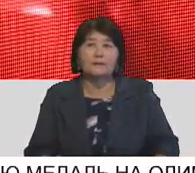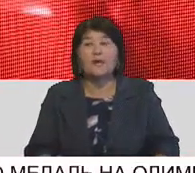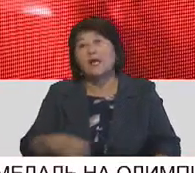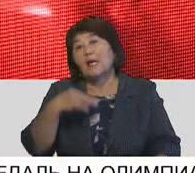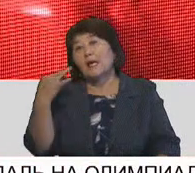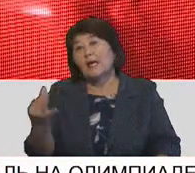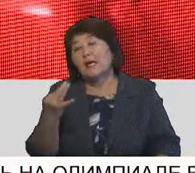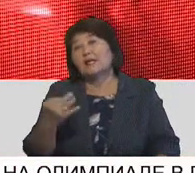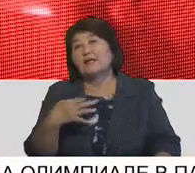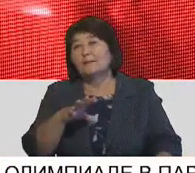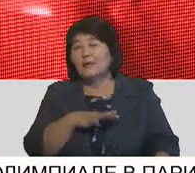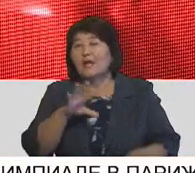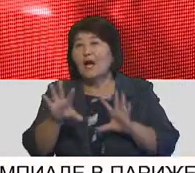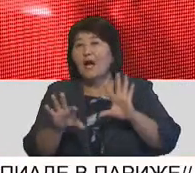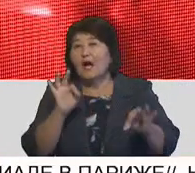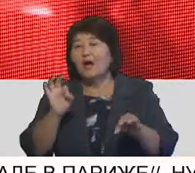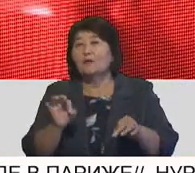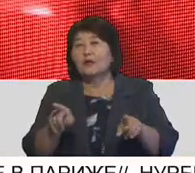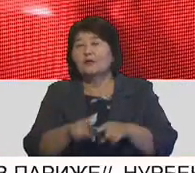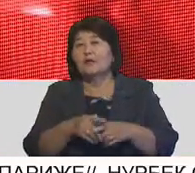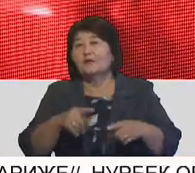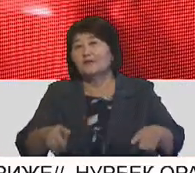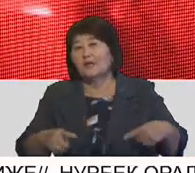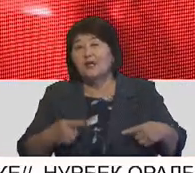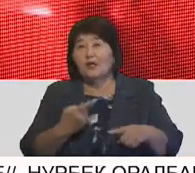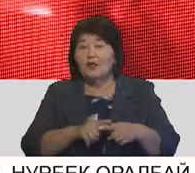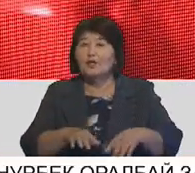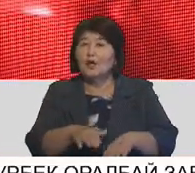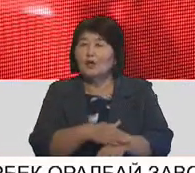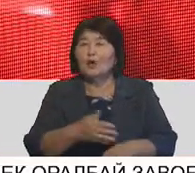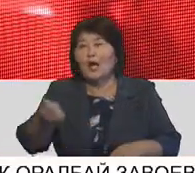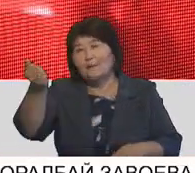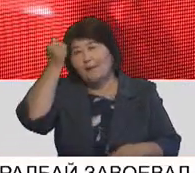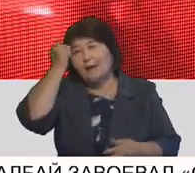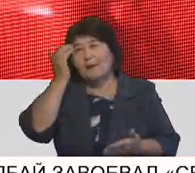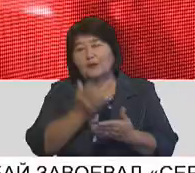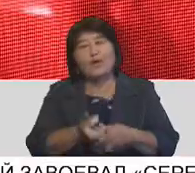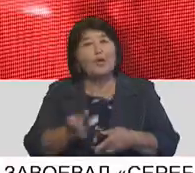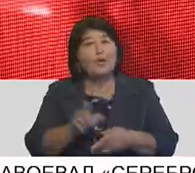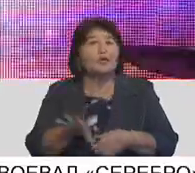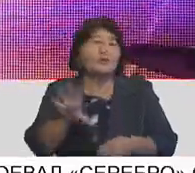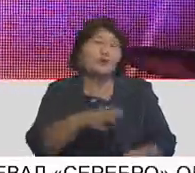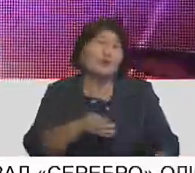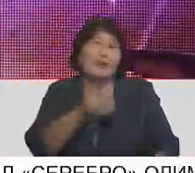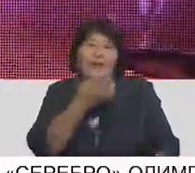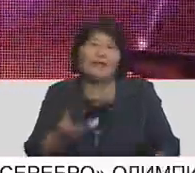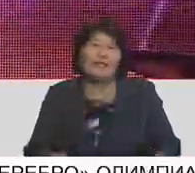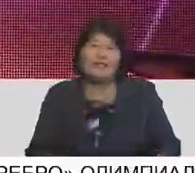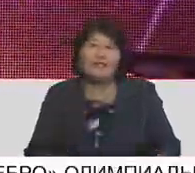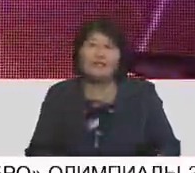Интересными и зрелищными были отборочные и сам финал, конечно. Это надолго останется в памяти. Очень все